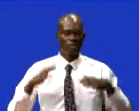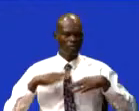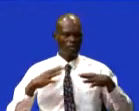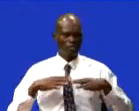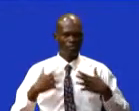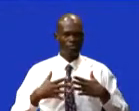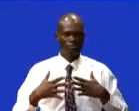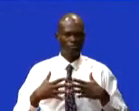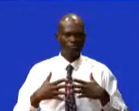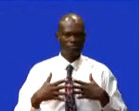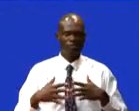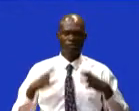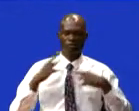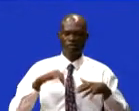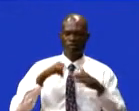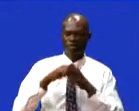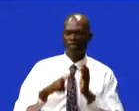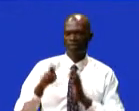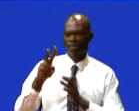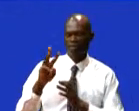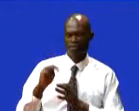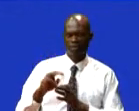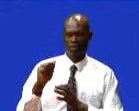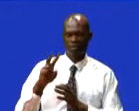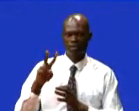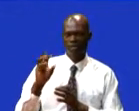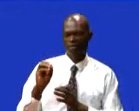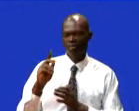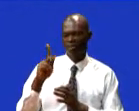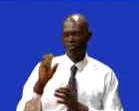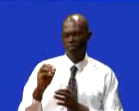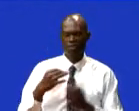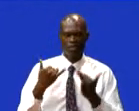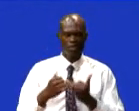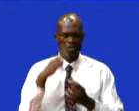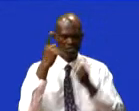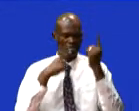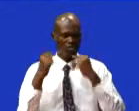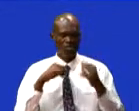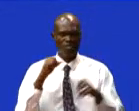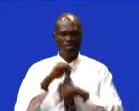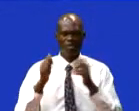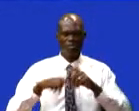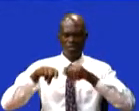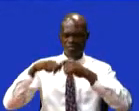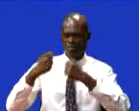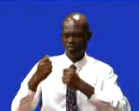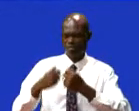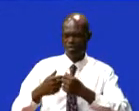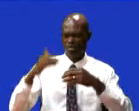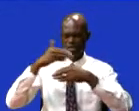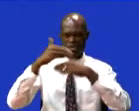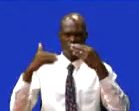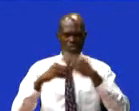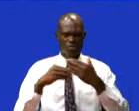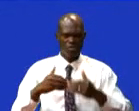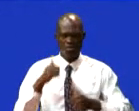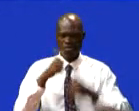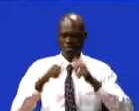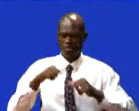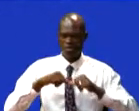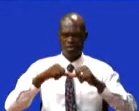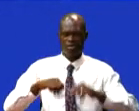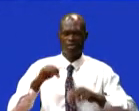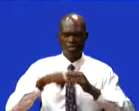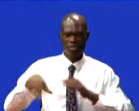Migwe kumaga Mavoko e kaunti ma Machakos ywak kaluwore kod chenro mar muko ute mabende dhi nyime e gwenge ma kono